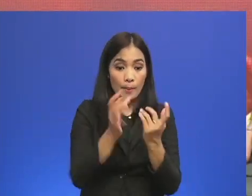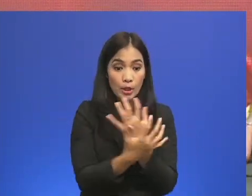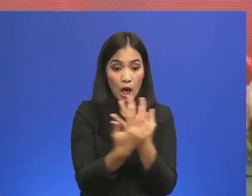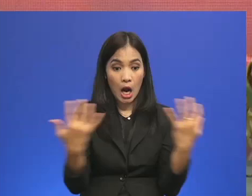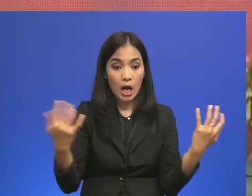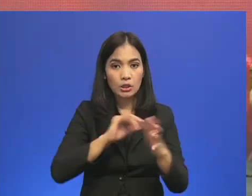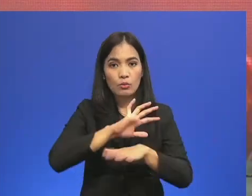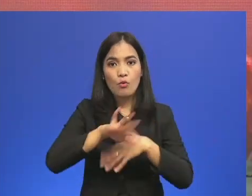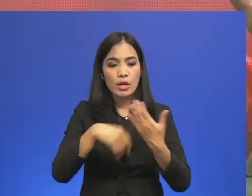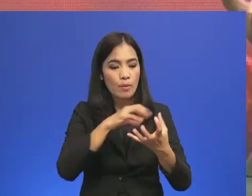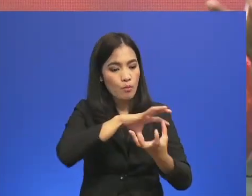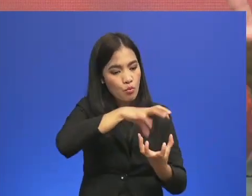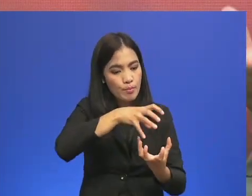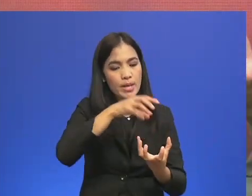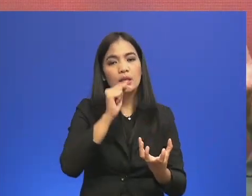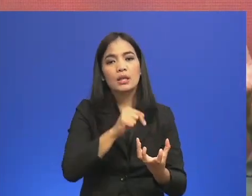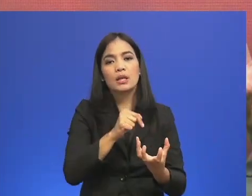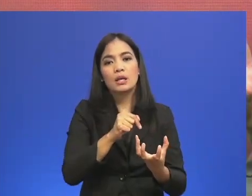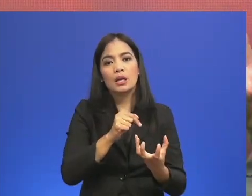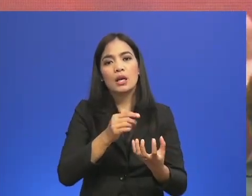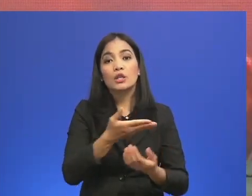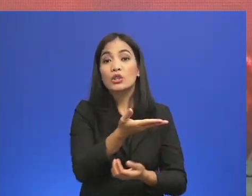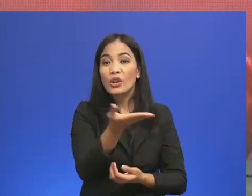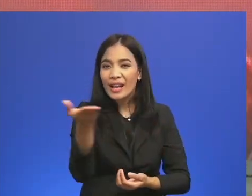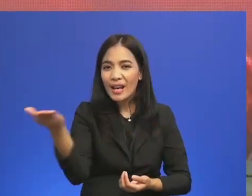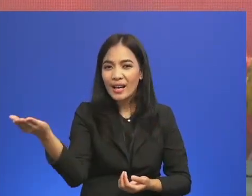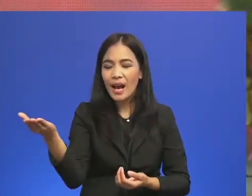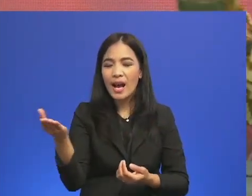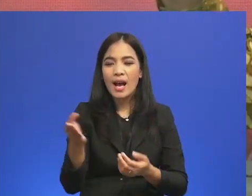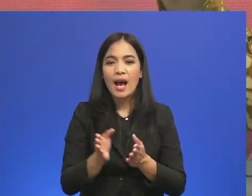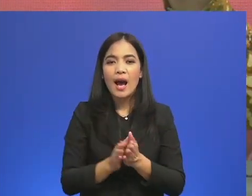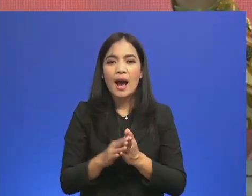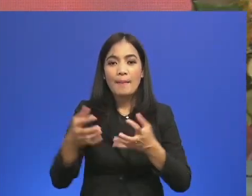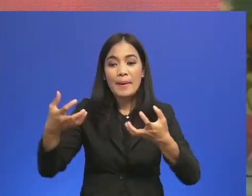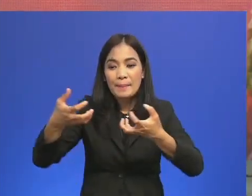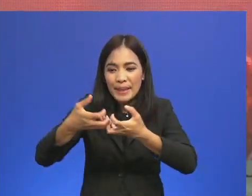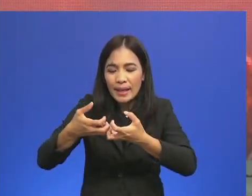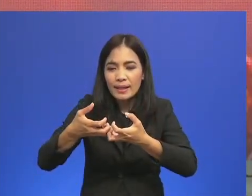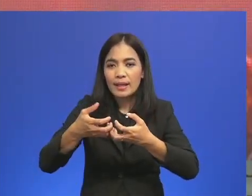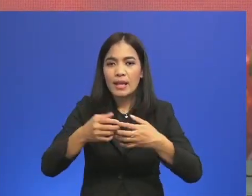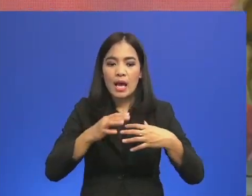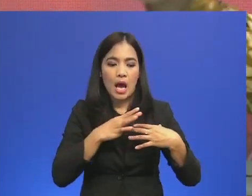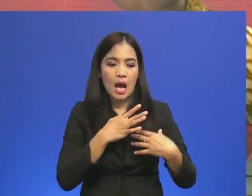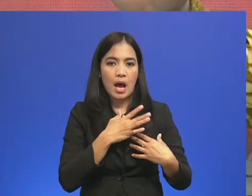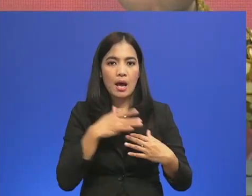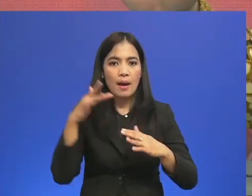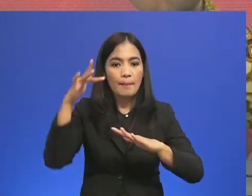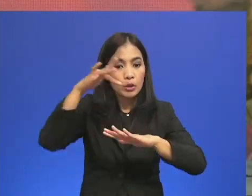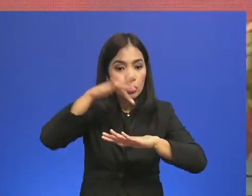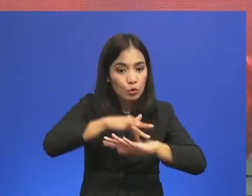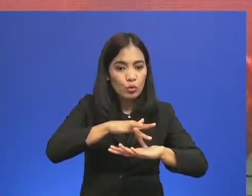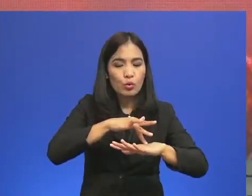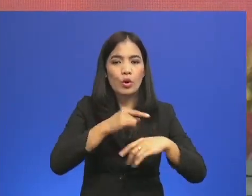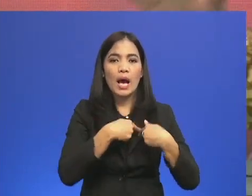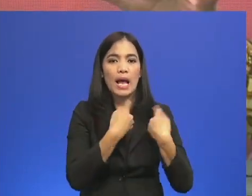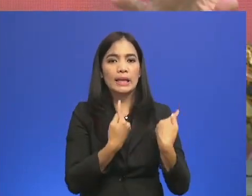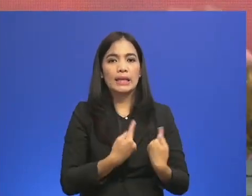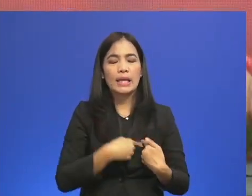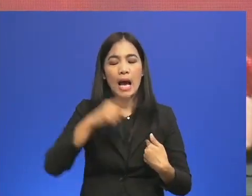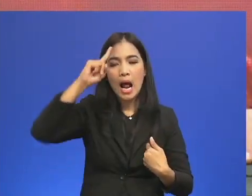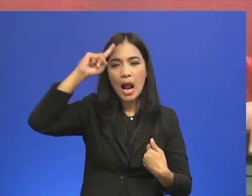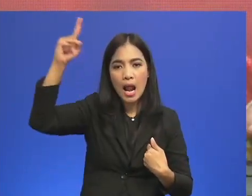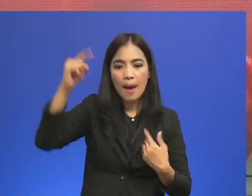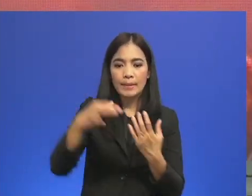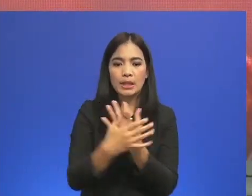bumi, saudara memikat hati Allah. Dari sekian banyak wanita, sekian banyak kaum ibu, dari sekian